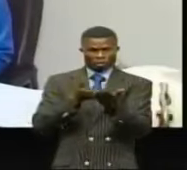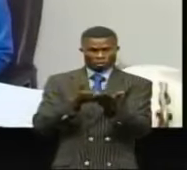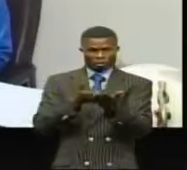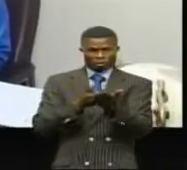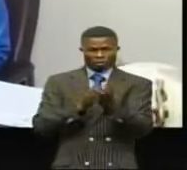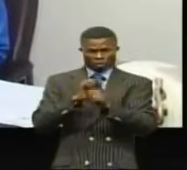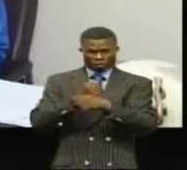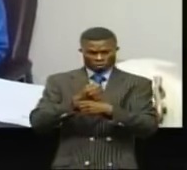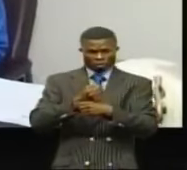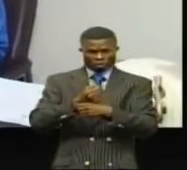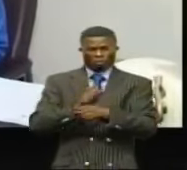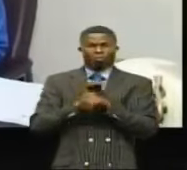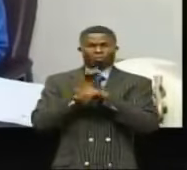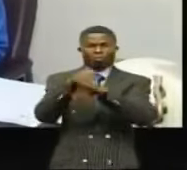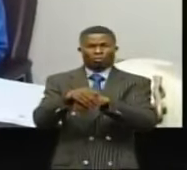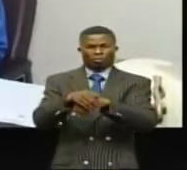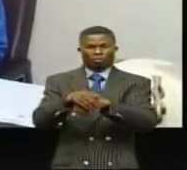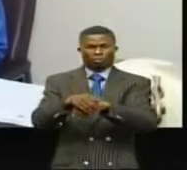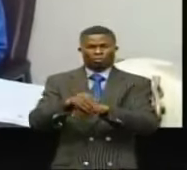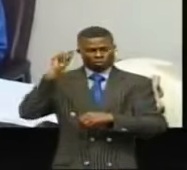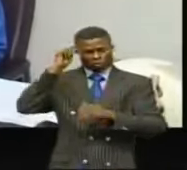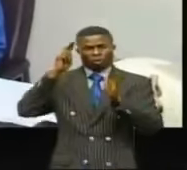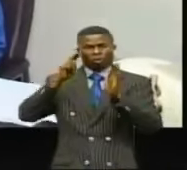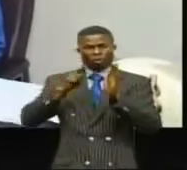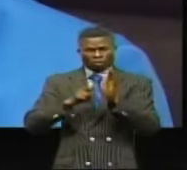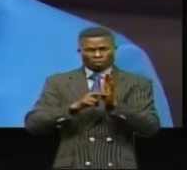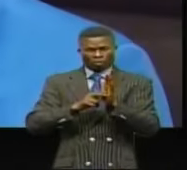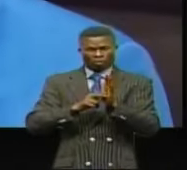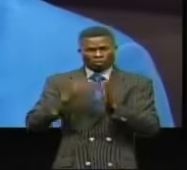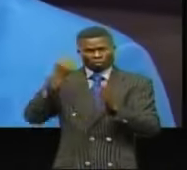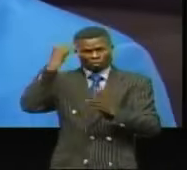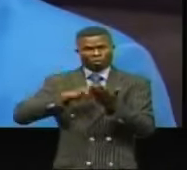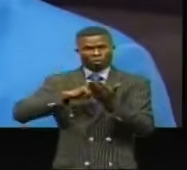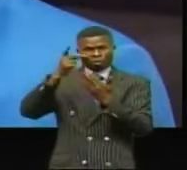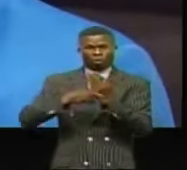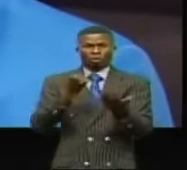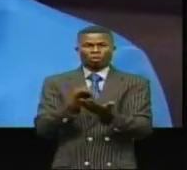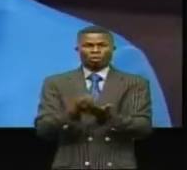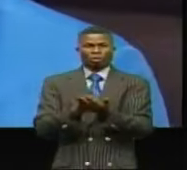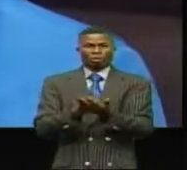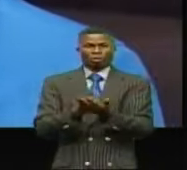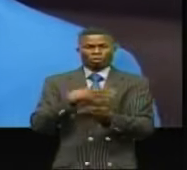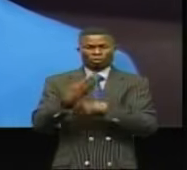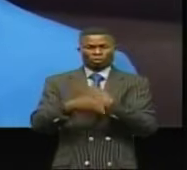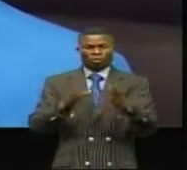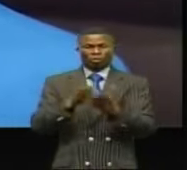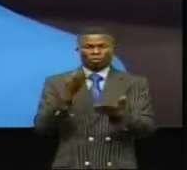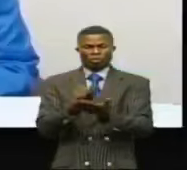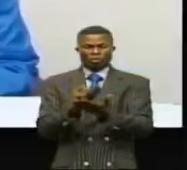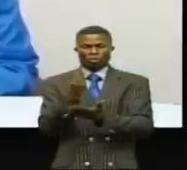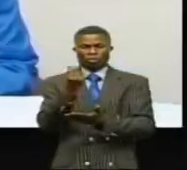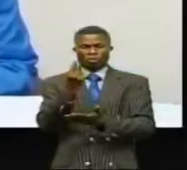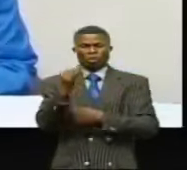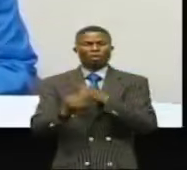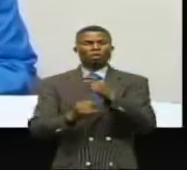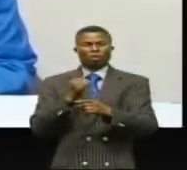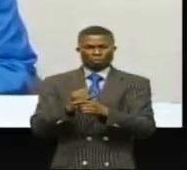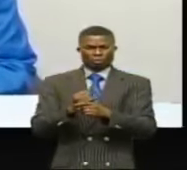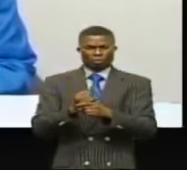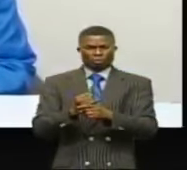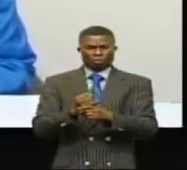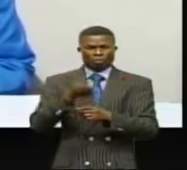constitue l'un des engagements pris par le gouvernement dans le cadre du programme économique conclu avec le Fonds monétaire international et l'un